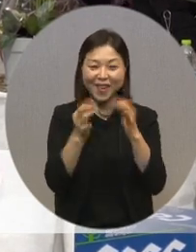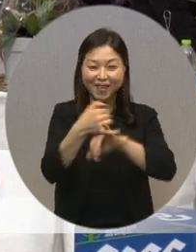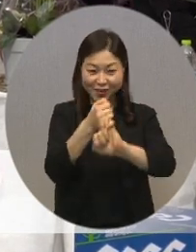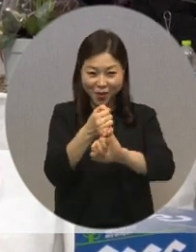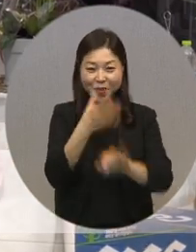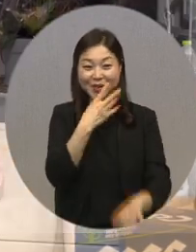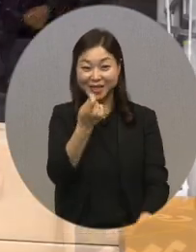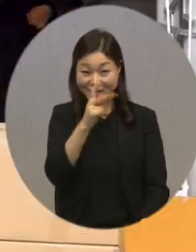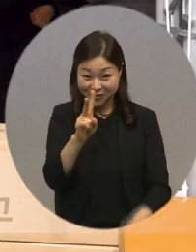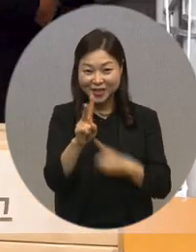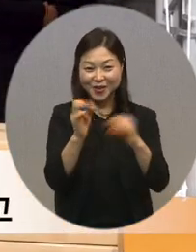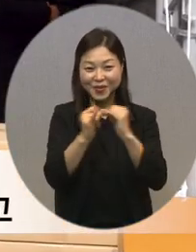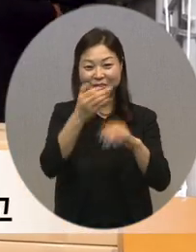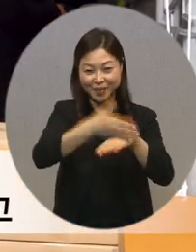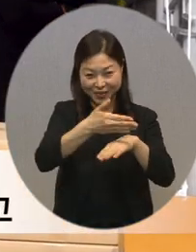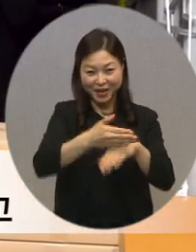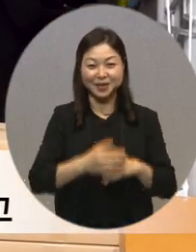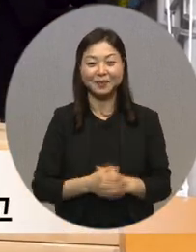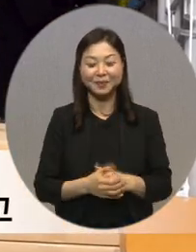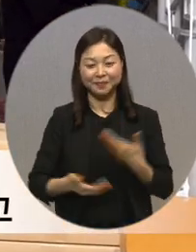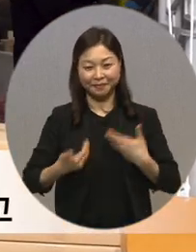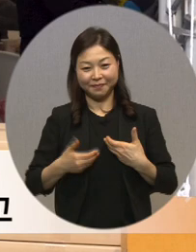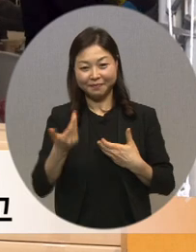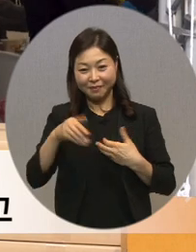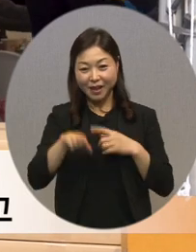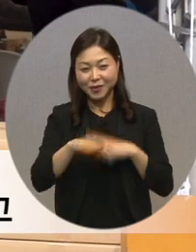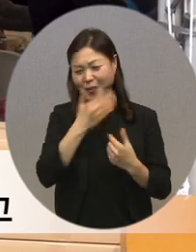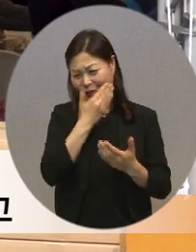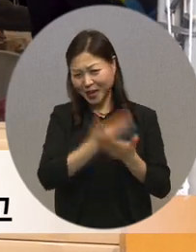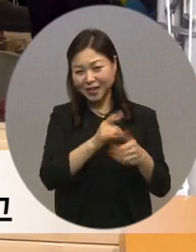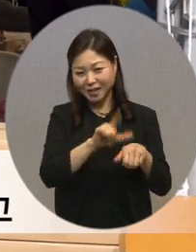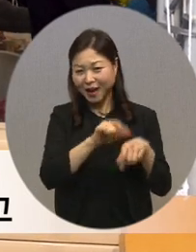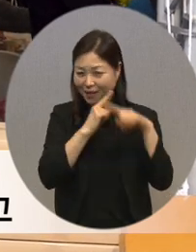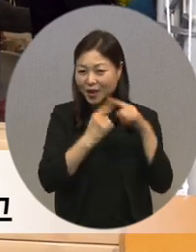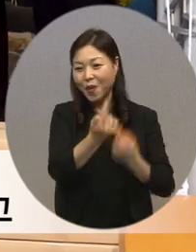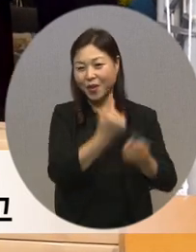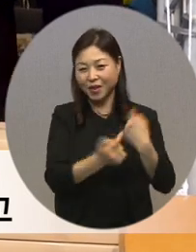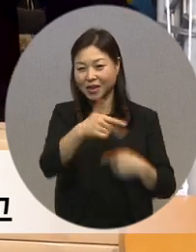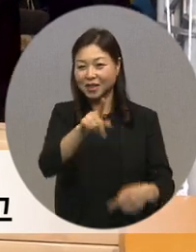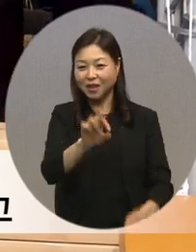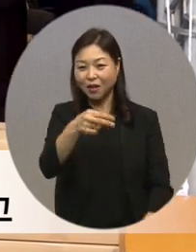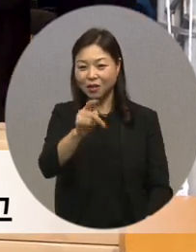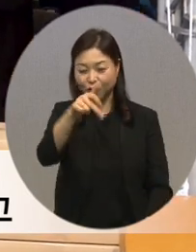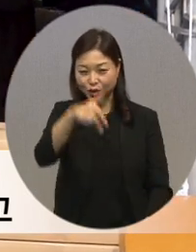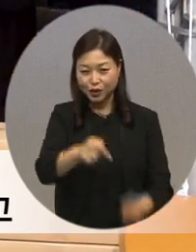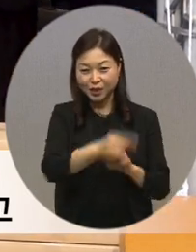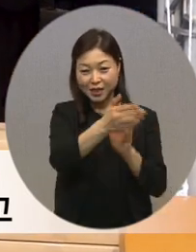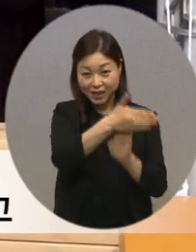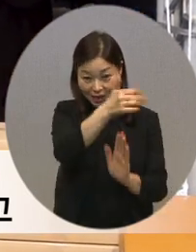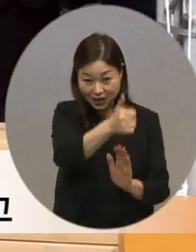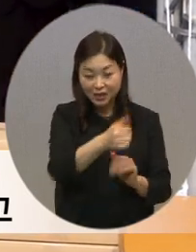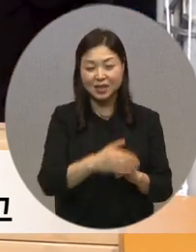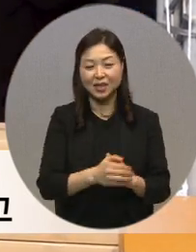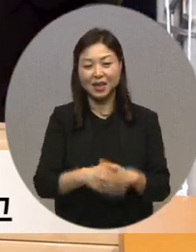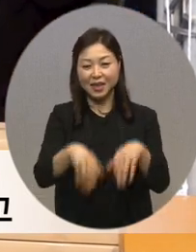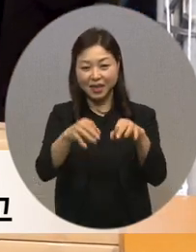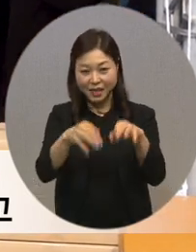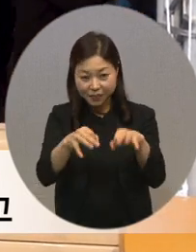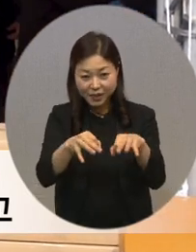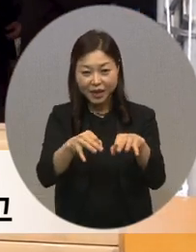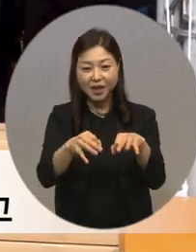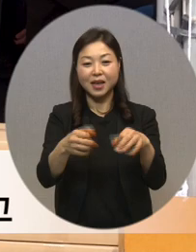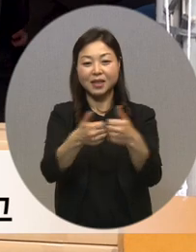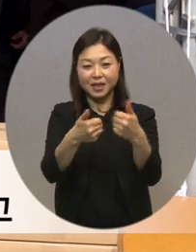인터뷰 감사합니다. 바쁘신 중에도 귀한 시간 내시어 참석해 주신 정성주 시장님 또 김제시의회 이정자